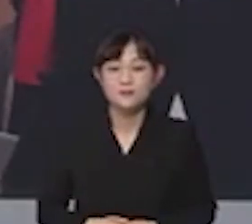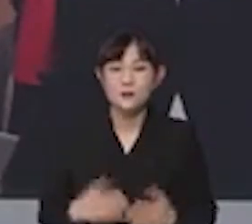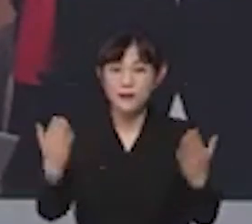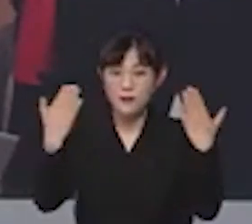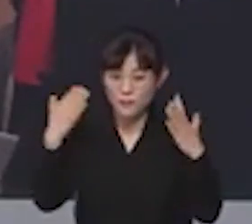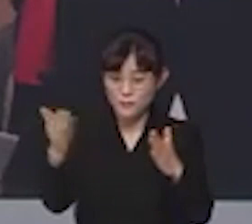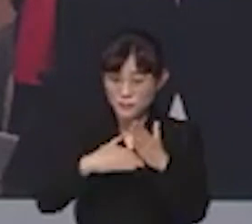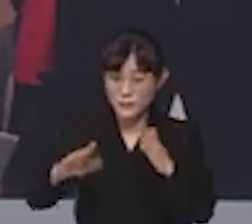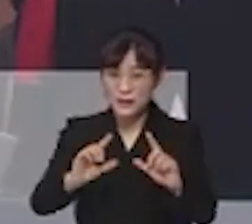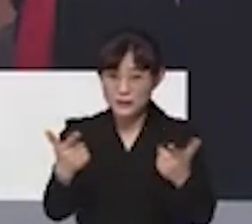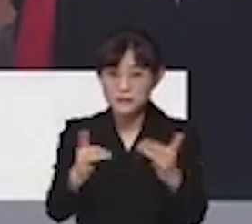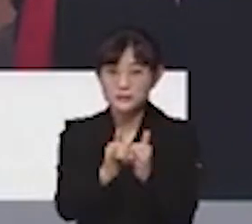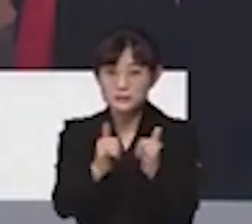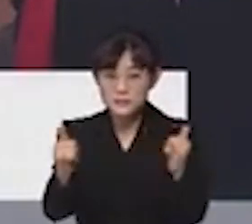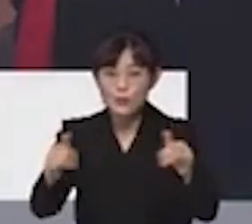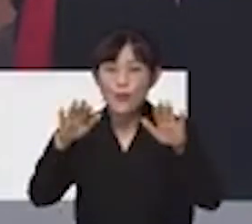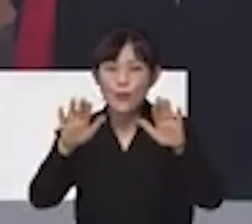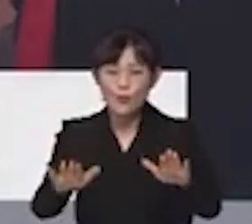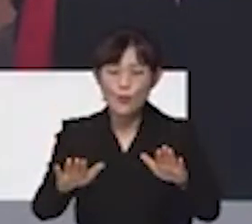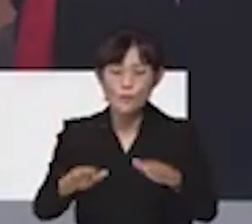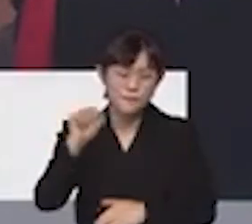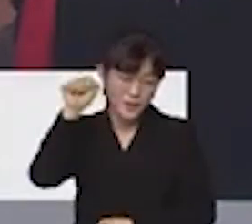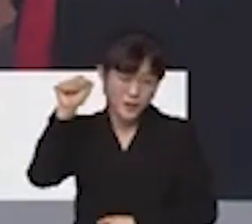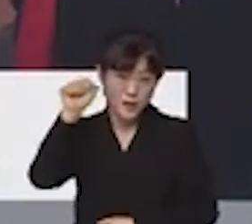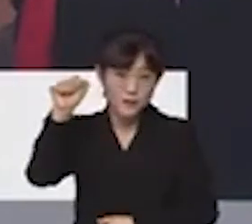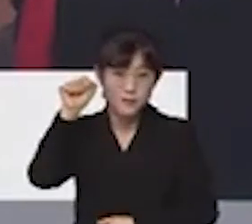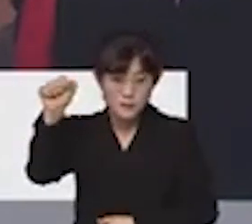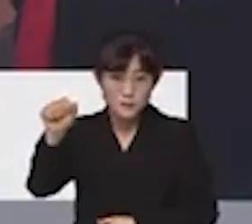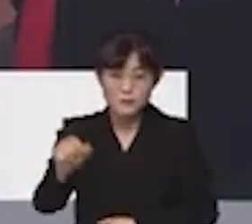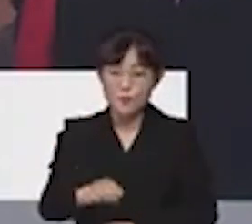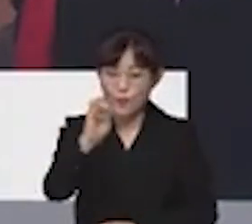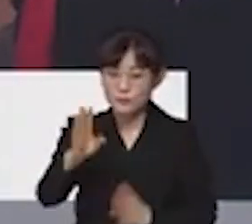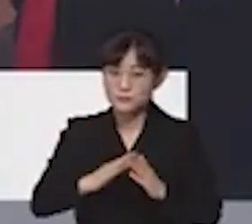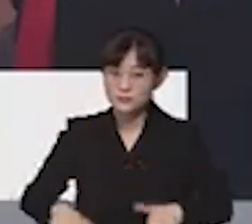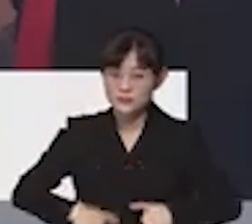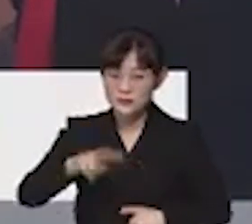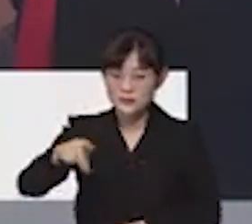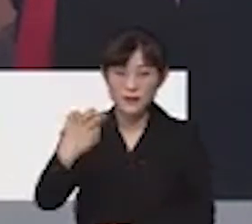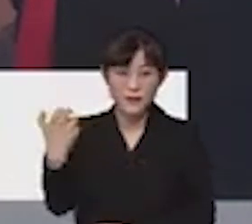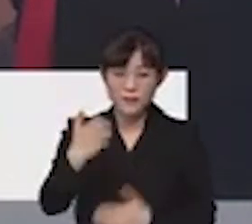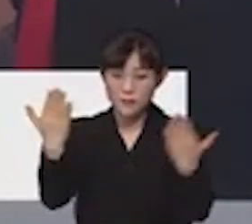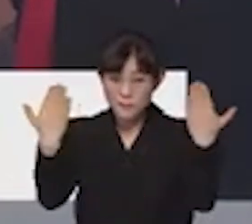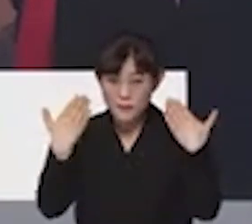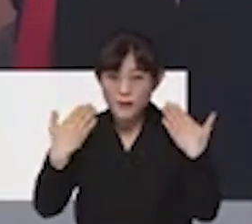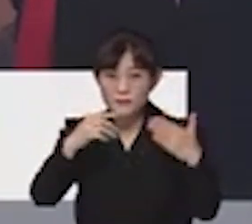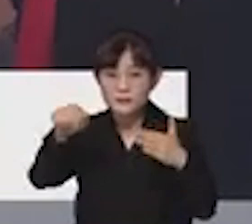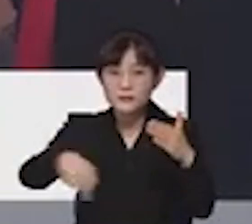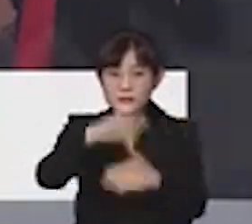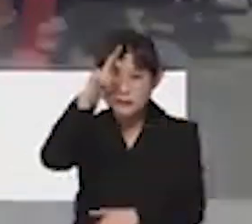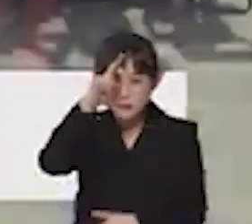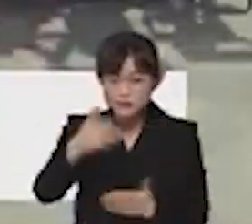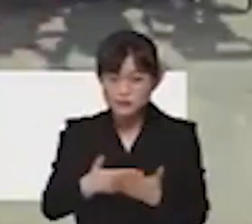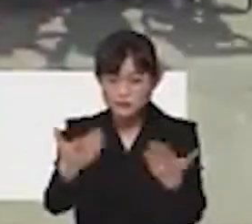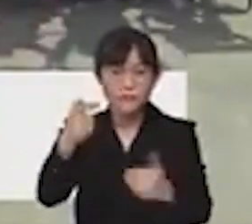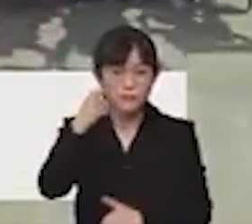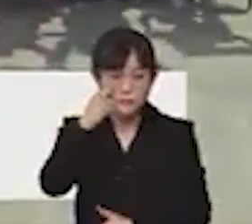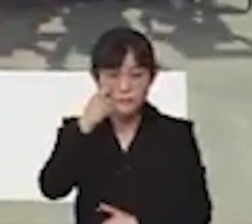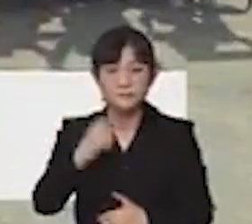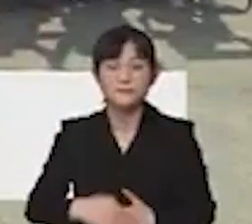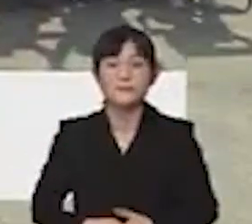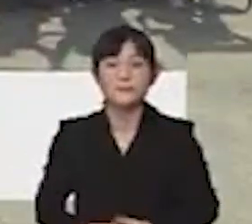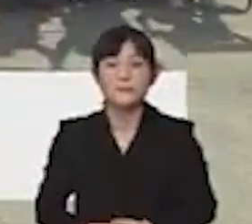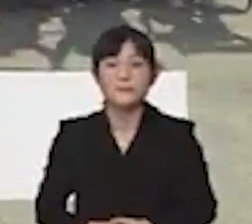학교 비정규직 연대회의가 오늘 총파업에 나서면서 광주 전남 290개 학교 급식 운영에 차질이